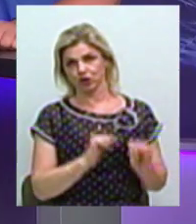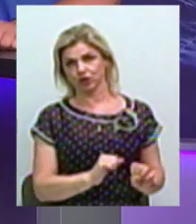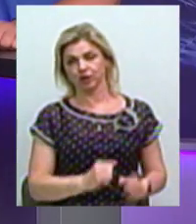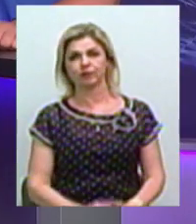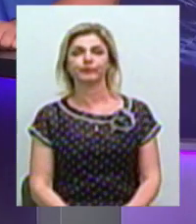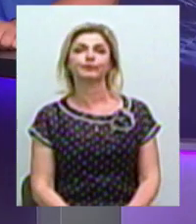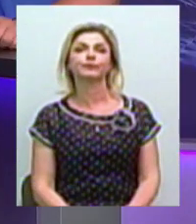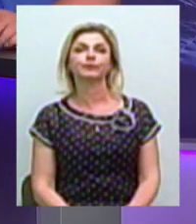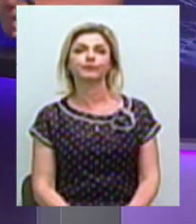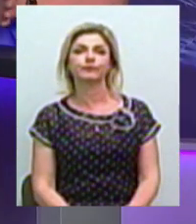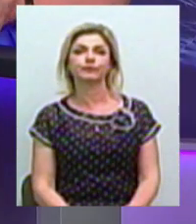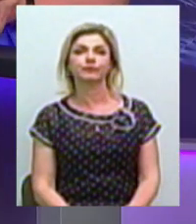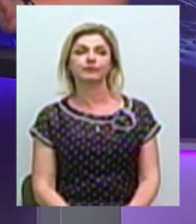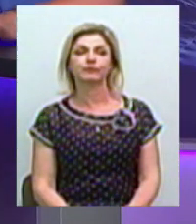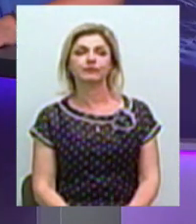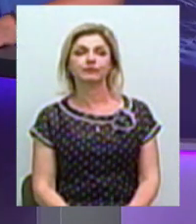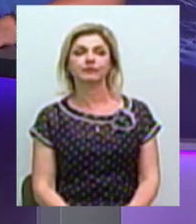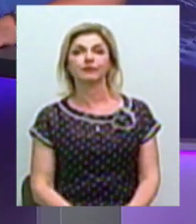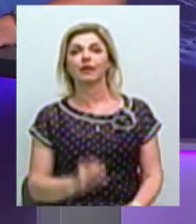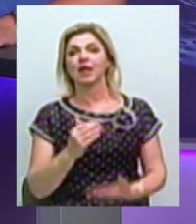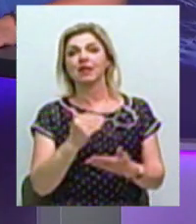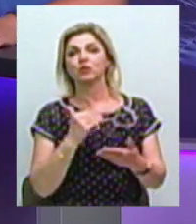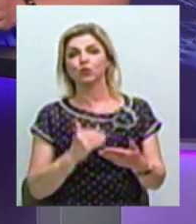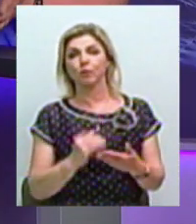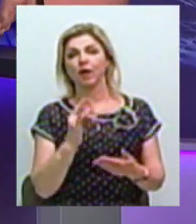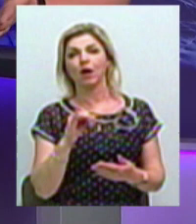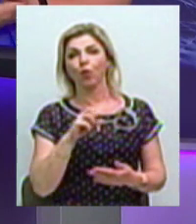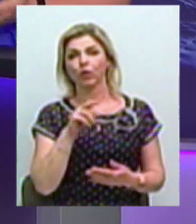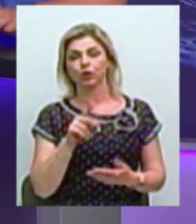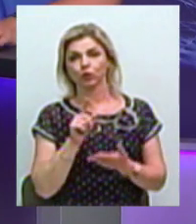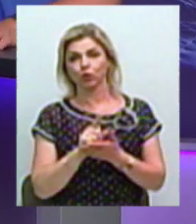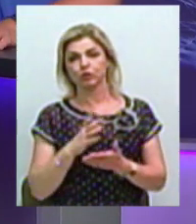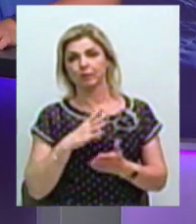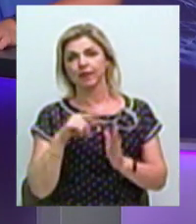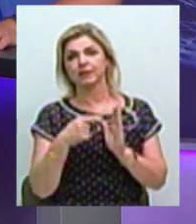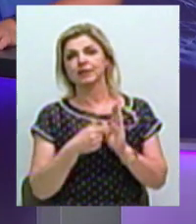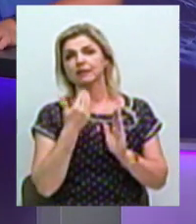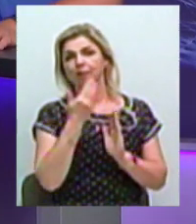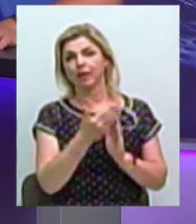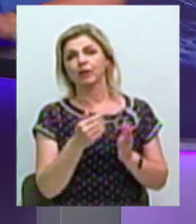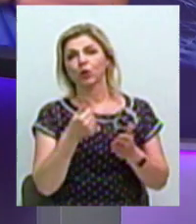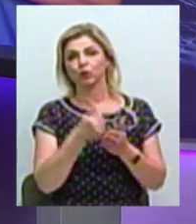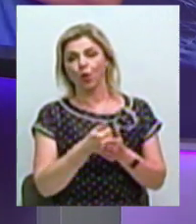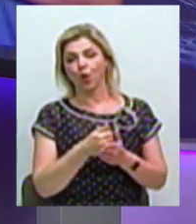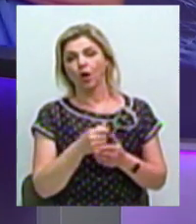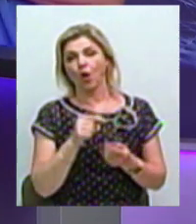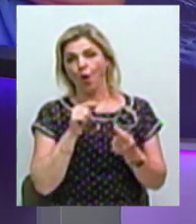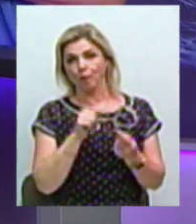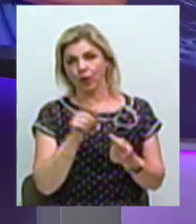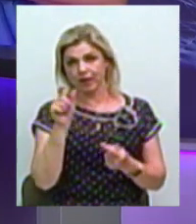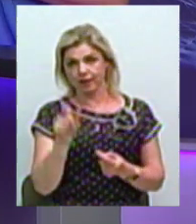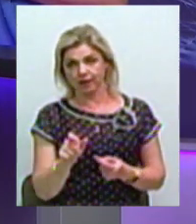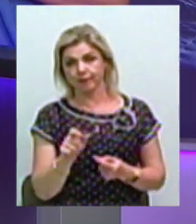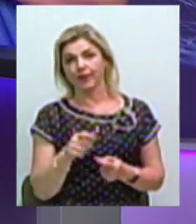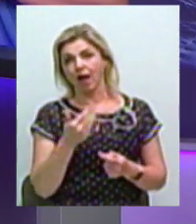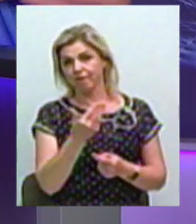за відповідь. І наступний раунд – це мали бути запитання до опонента. Так як